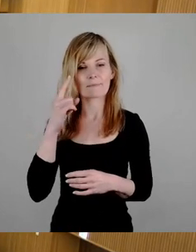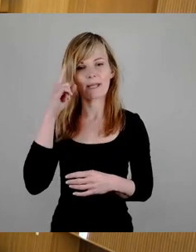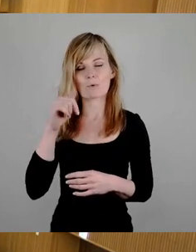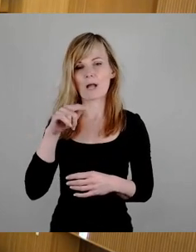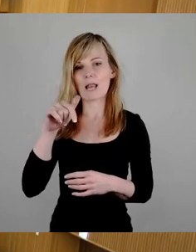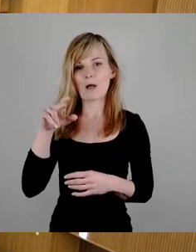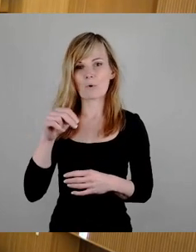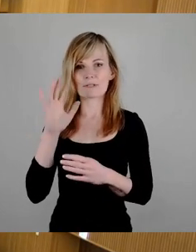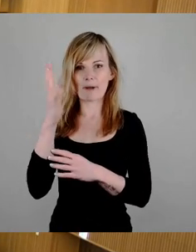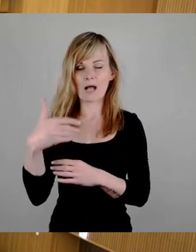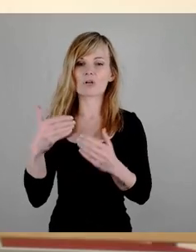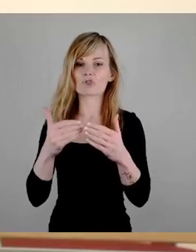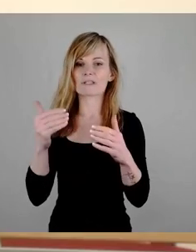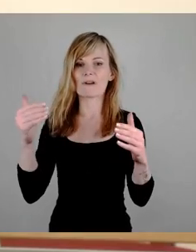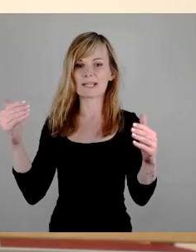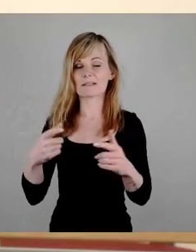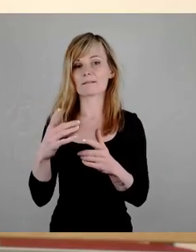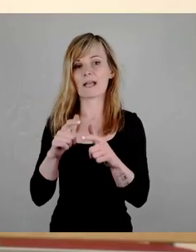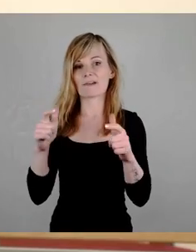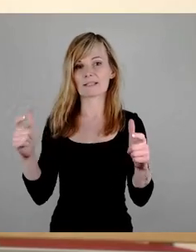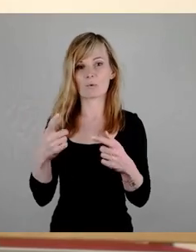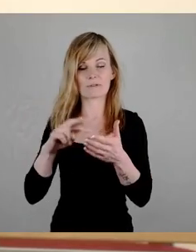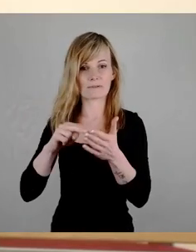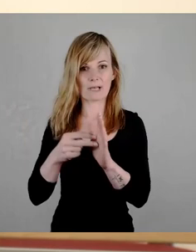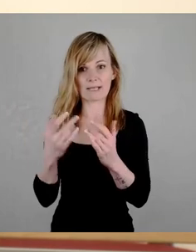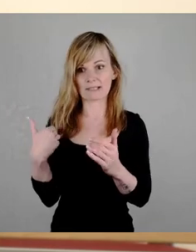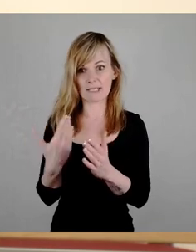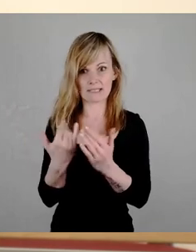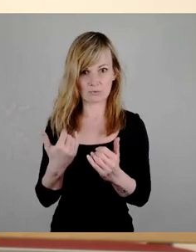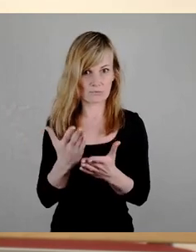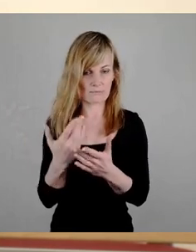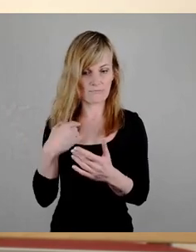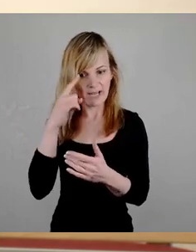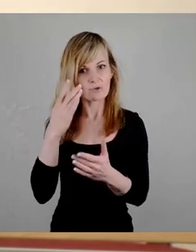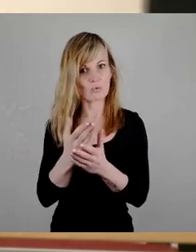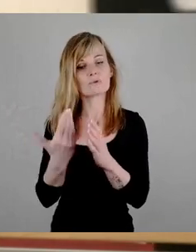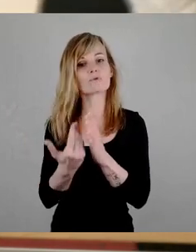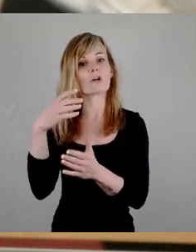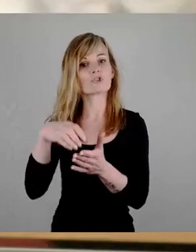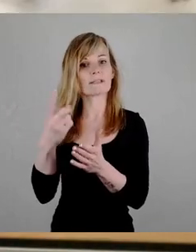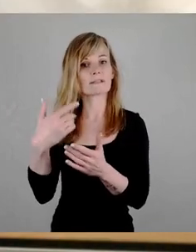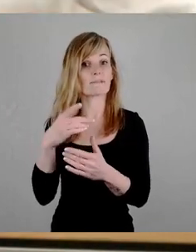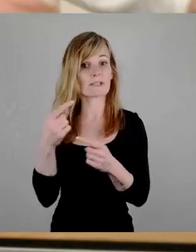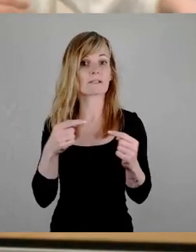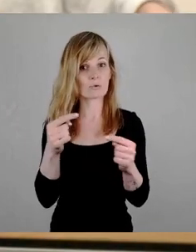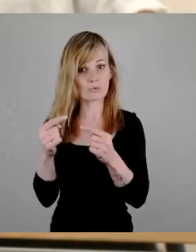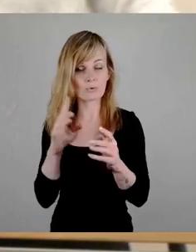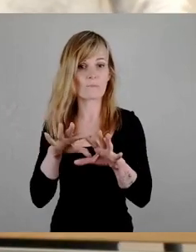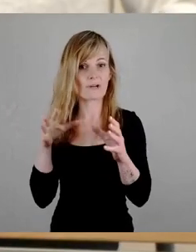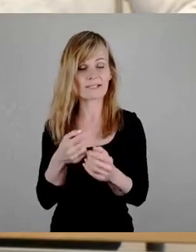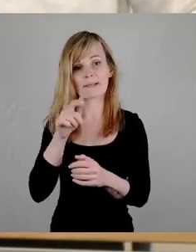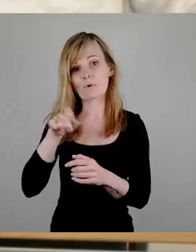schrittweisen Erweiterungsplanungen zu dem, was jetzt stattfindet, hat, wie Sie ja auch wissen aus der Neustadtdiskussion, eine umfassende